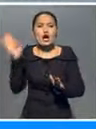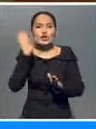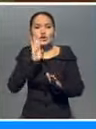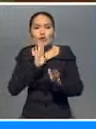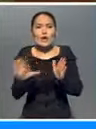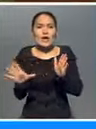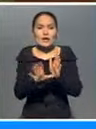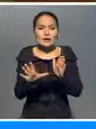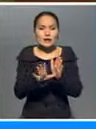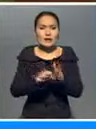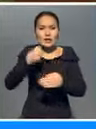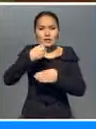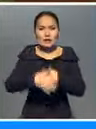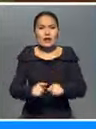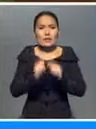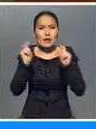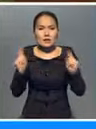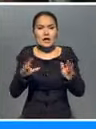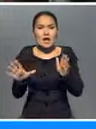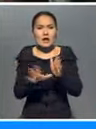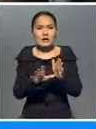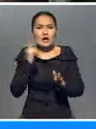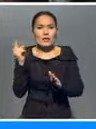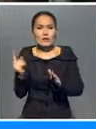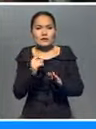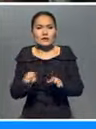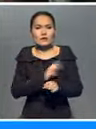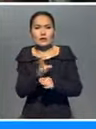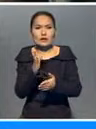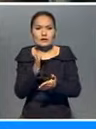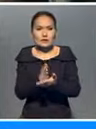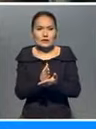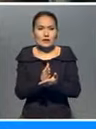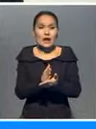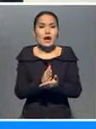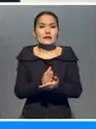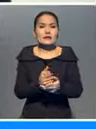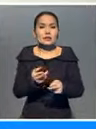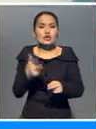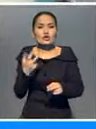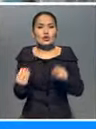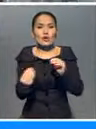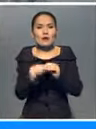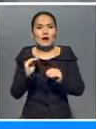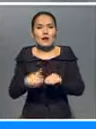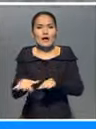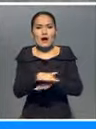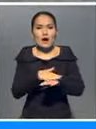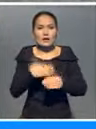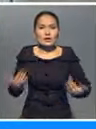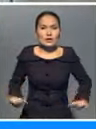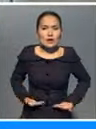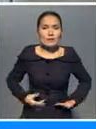нысанның құрылысы 2 жыл жүргізілді. Басты мақсат аудандағы ішкі сұранысты қамтамасыз ету, дейді станция қызметкерлері. Себебі 310 мың халық